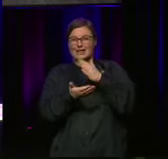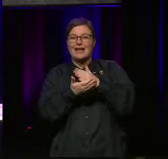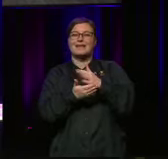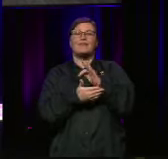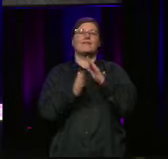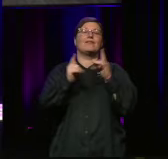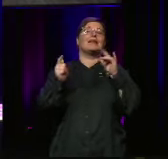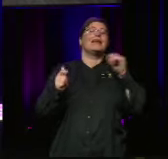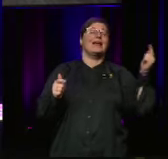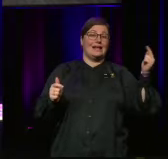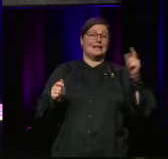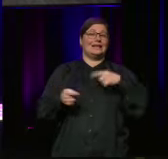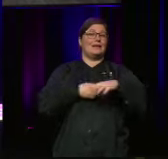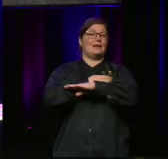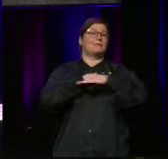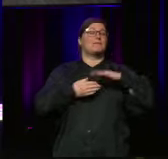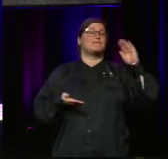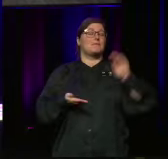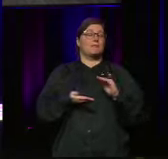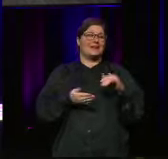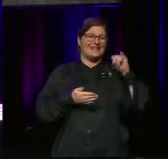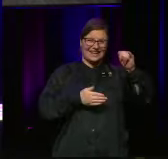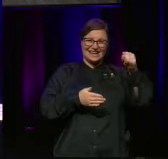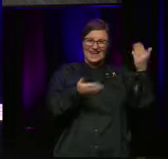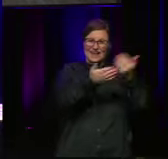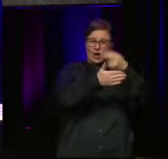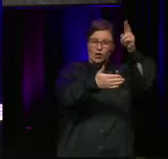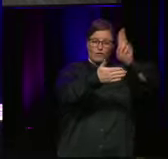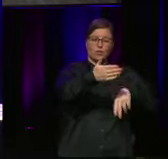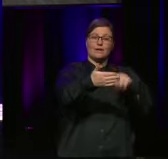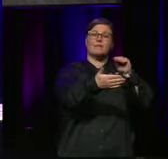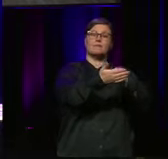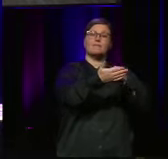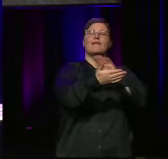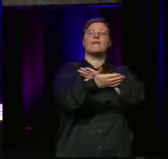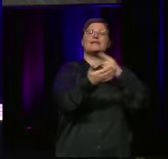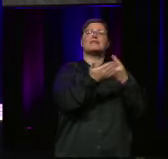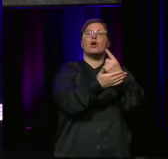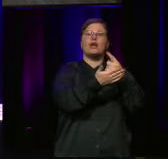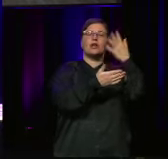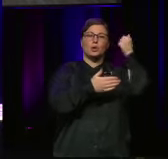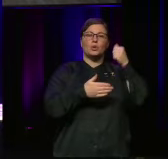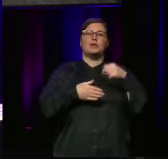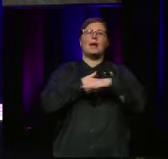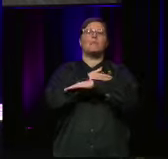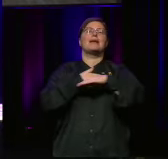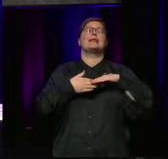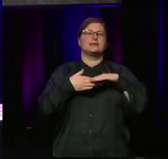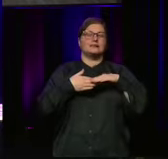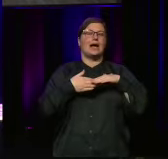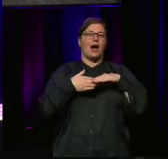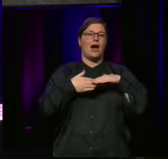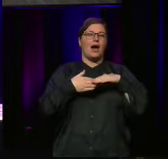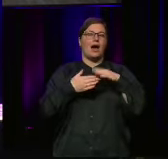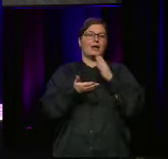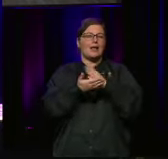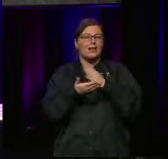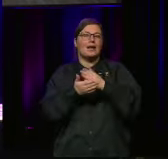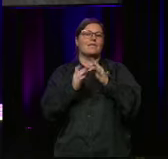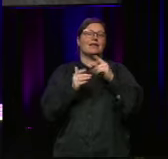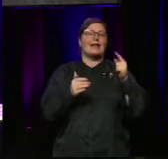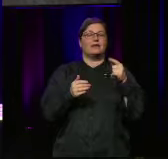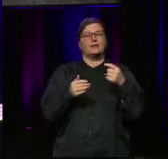alltså i de internationella konventionerna, så finns det utrymme att inskränka fri- och rättigheter under vissa förhållanden för att ett